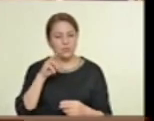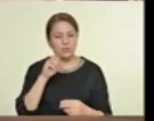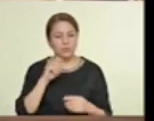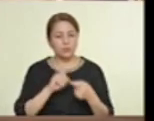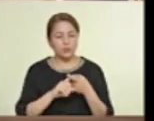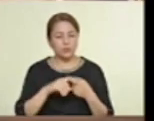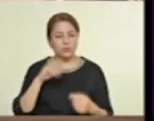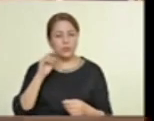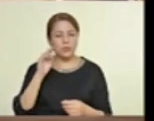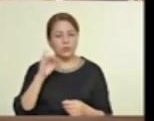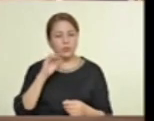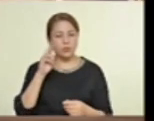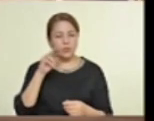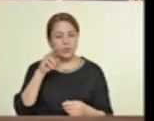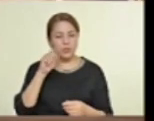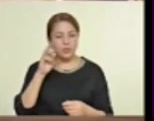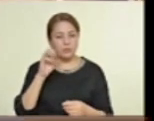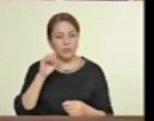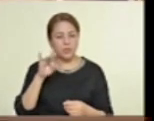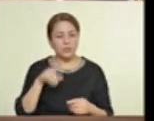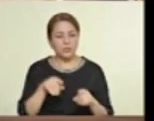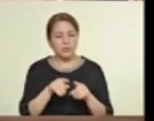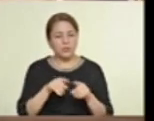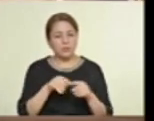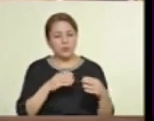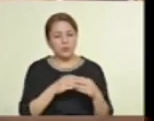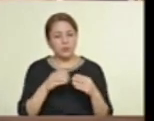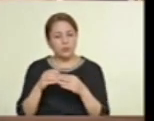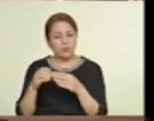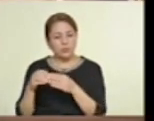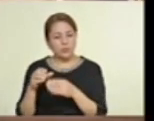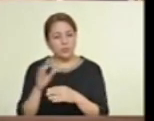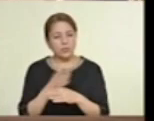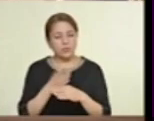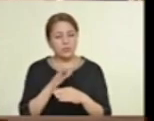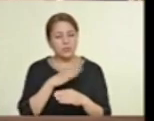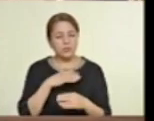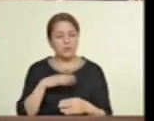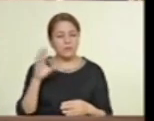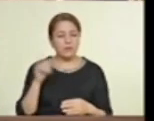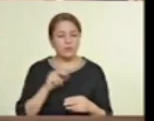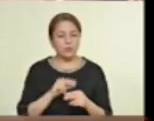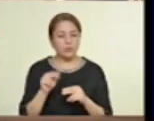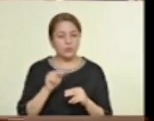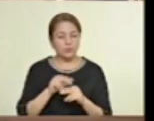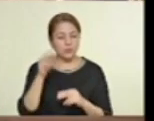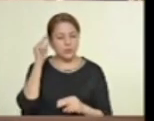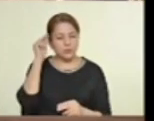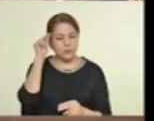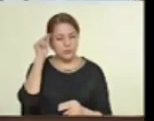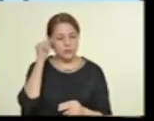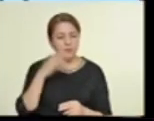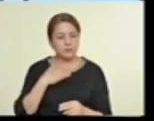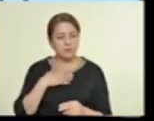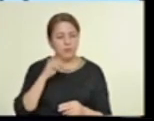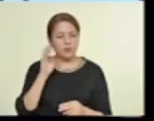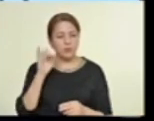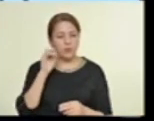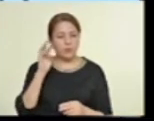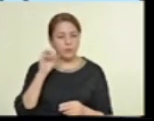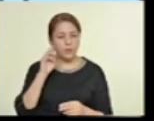bog'lovchilar, yuklamalar kabi guruhlarga ajratgan edik. Va o'tilgan darsimizda biz ko'makchi